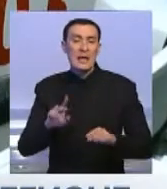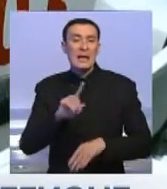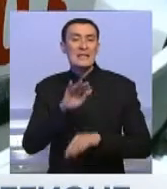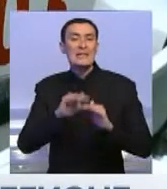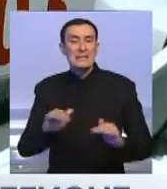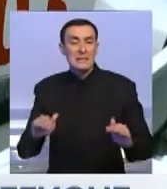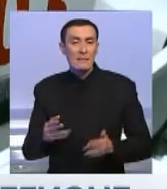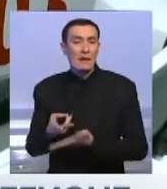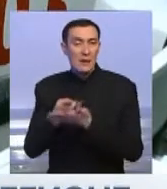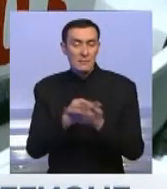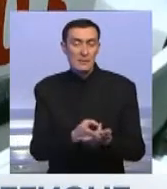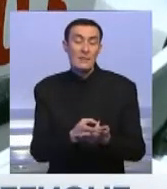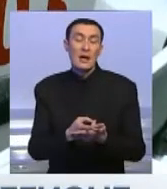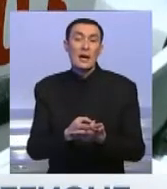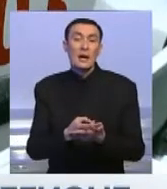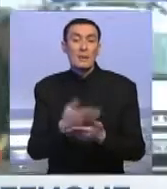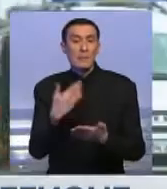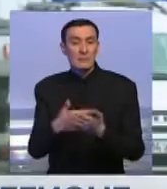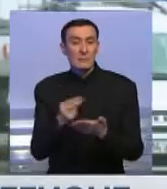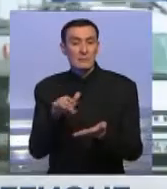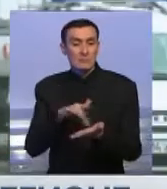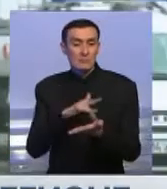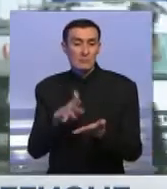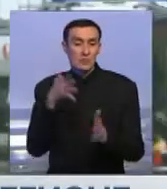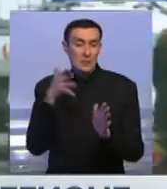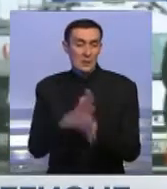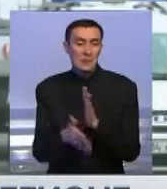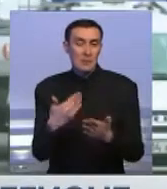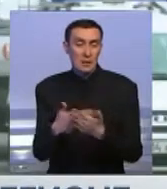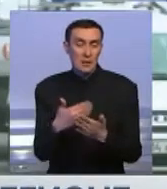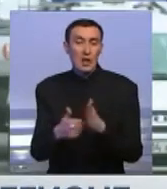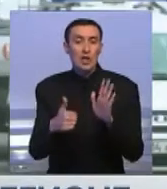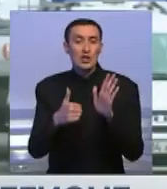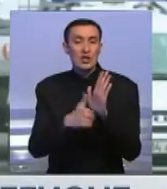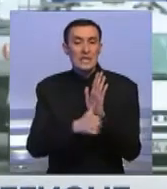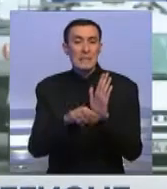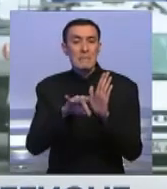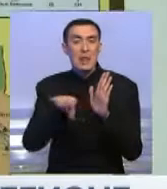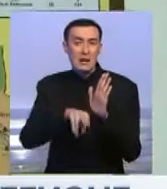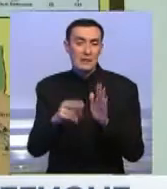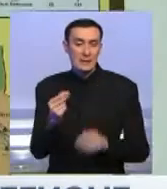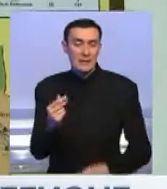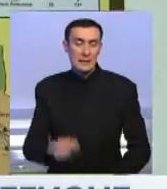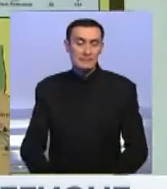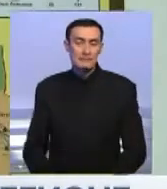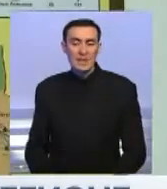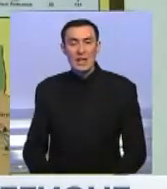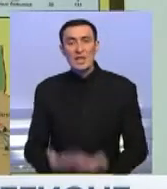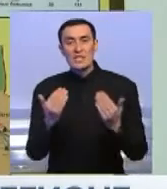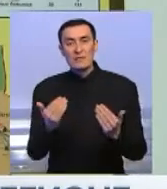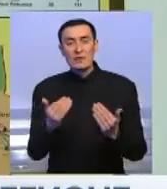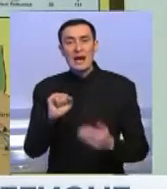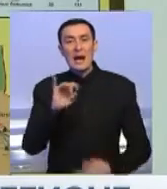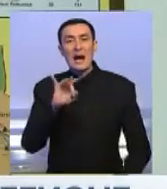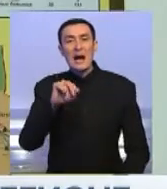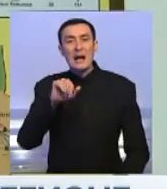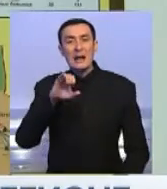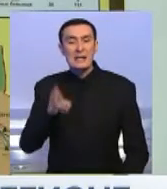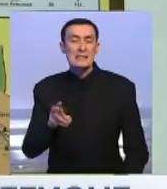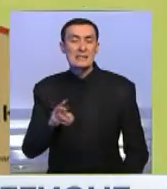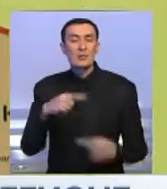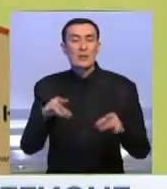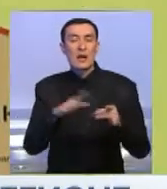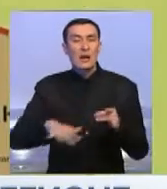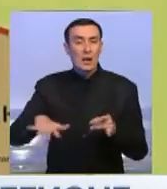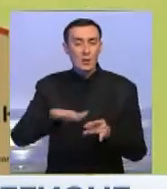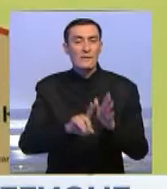отделения. По предварительным расчетам, на этой цели будет затрачено около 6 миллиардов тенге. Сегодня в Аральском, Щелийском и Казалинском